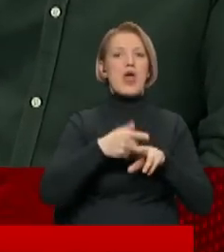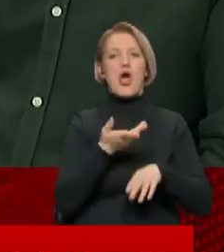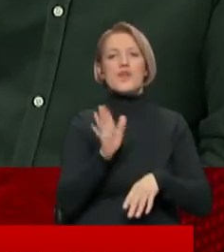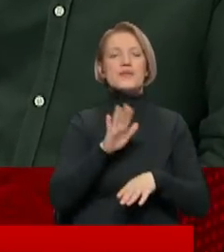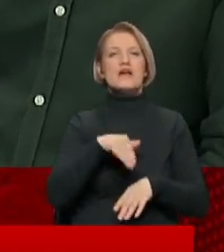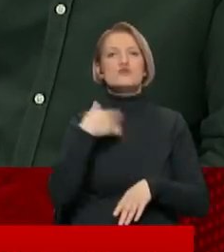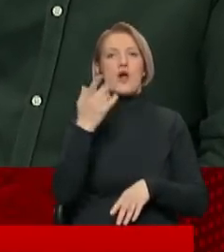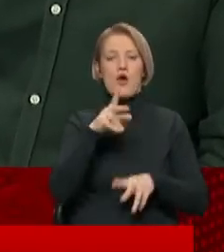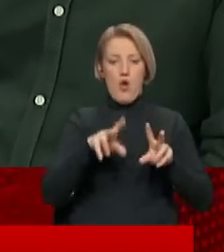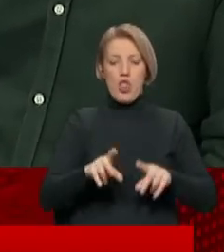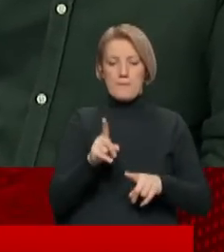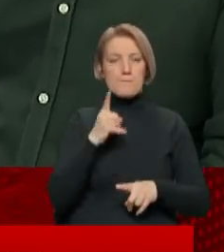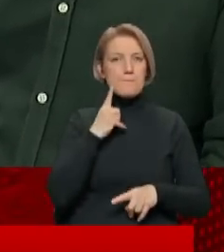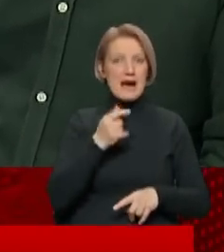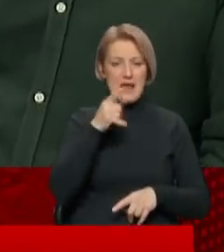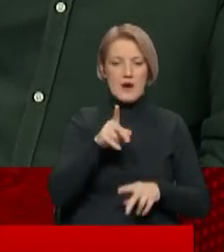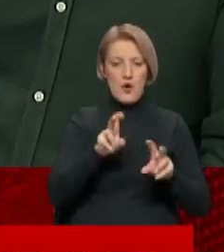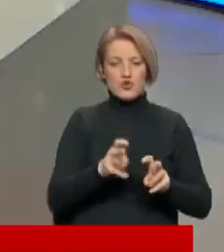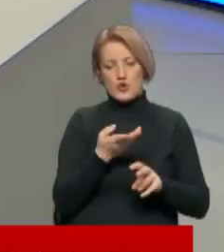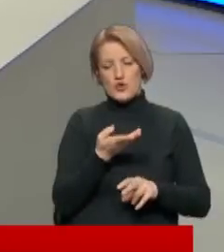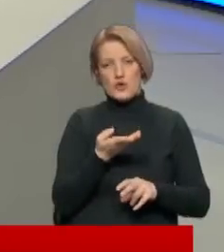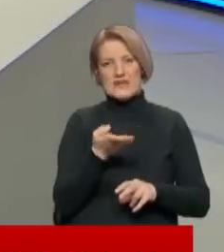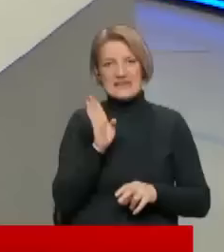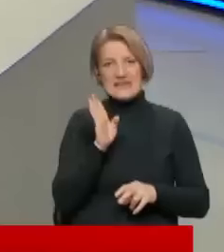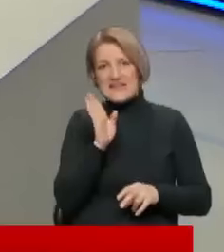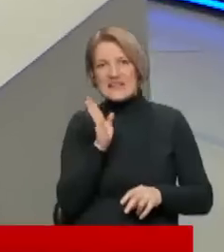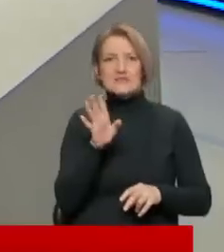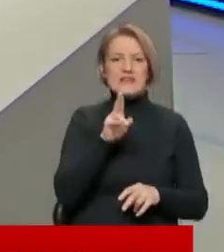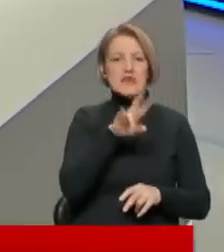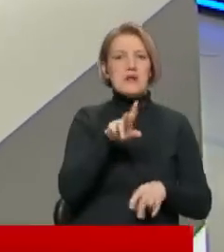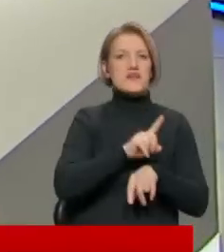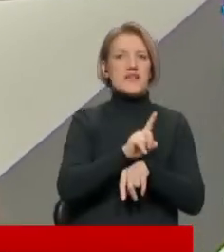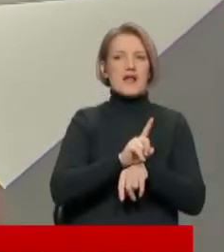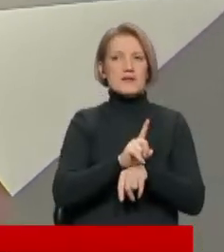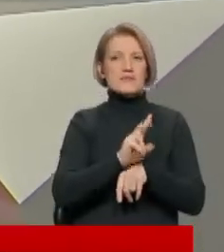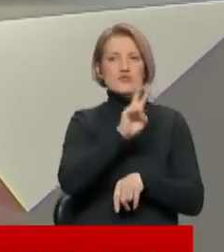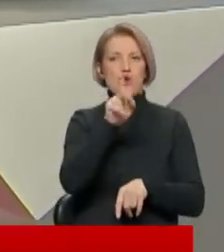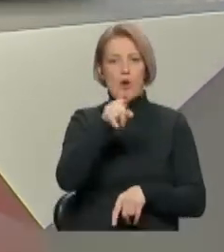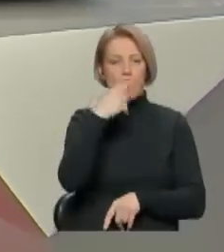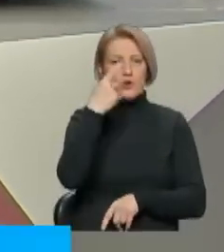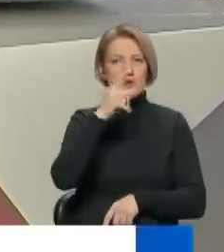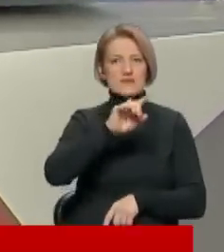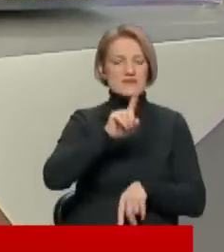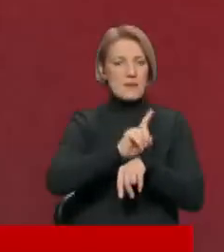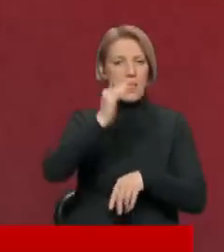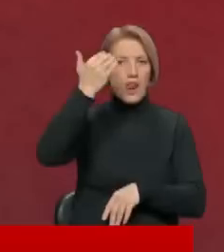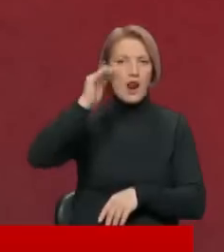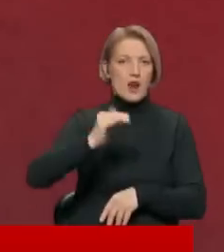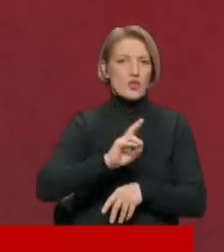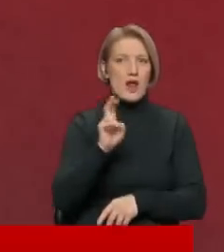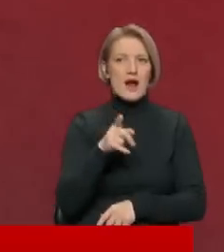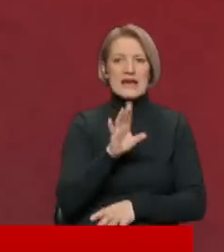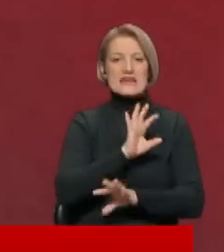koltuk bir süre boş kaldı hani gitti gitmedi 27 saat gitti mi gitmedi mi tartışması dolar gerilemişti o dönem dolar düştü yani acaba